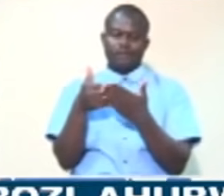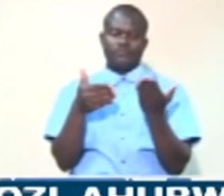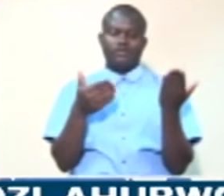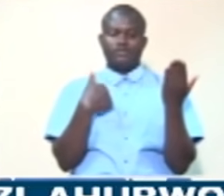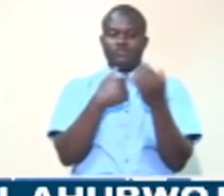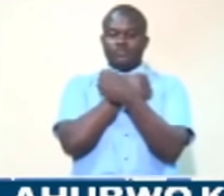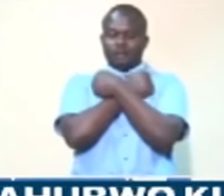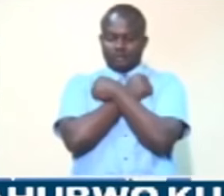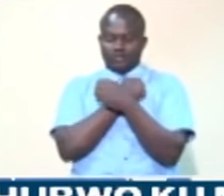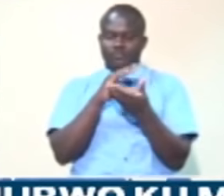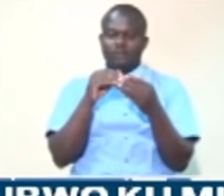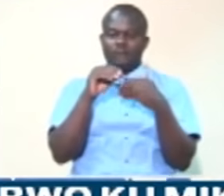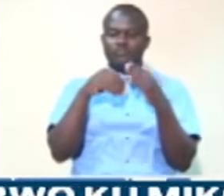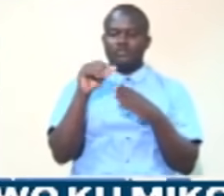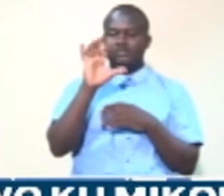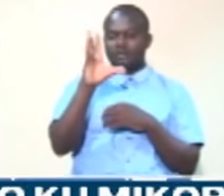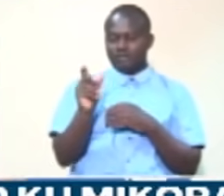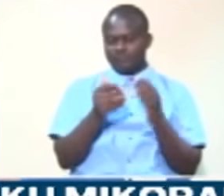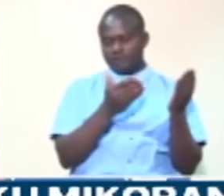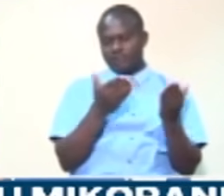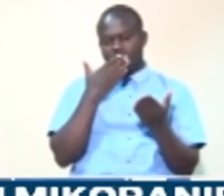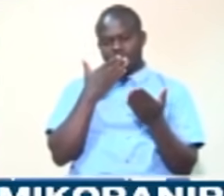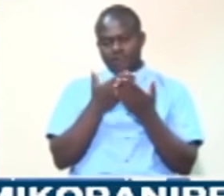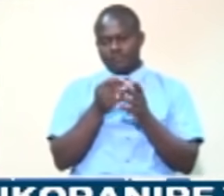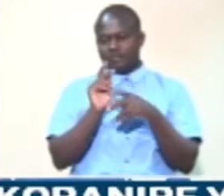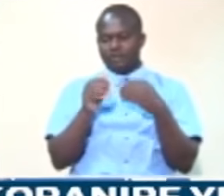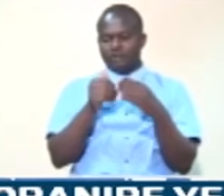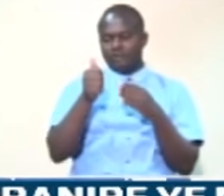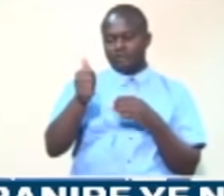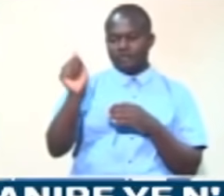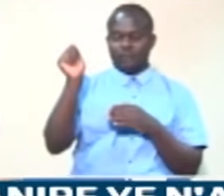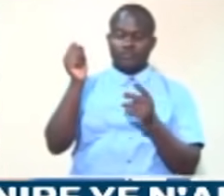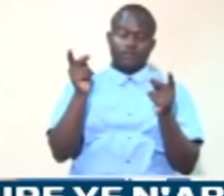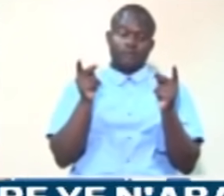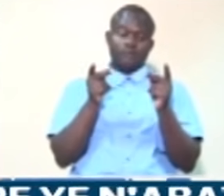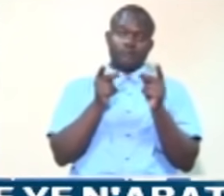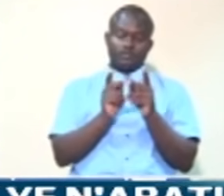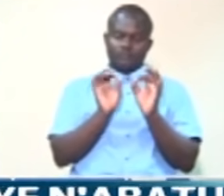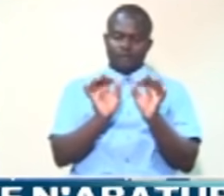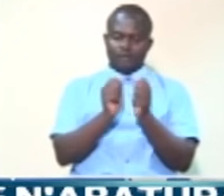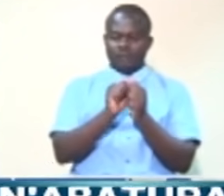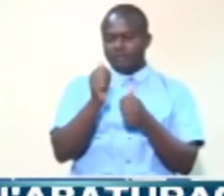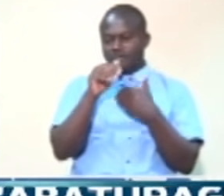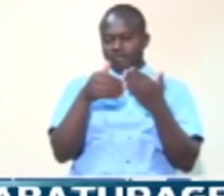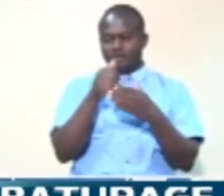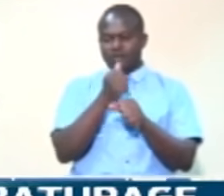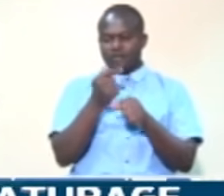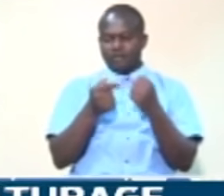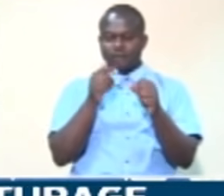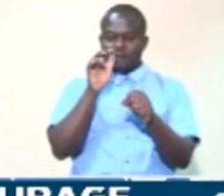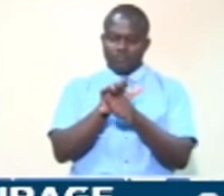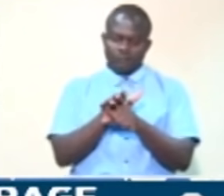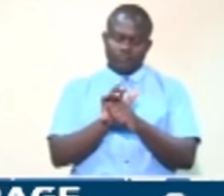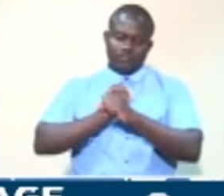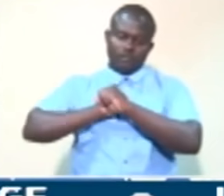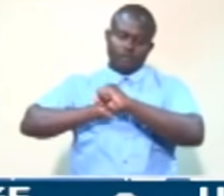Nkunda inkuru z'ubukera rugendo bwo muri Afrika, kwakira neza abantu kwabo. Ahantu heza n'ibindi. Iki gihugu gikora byinshi birengera